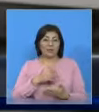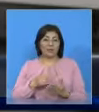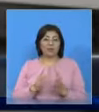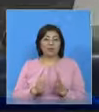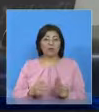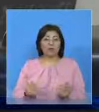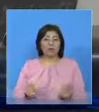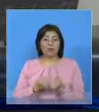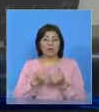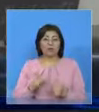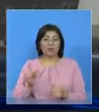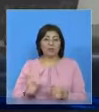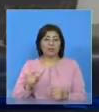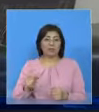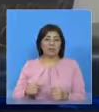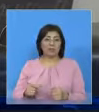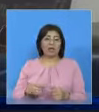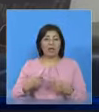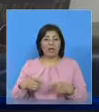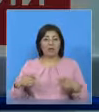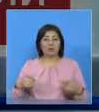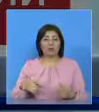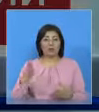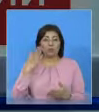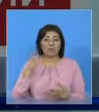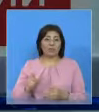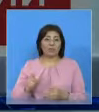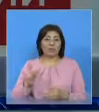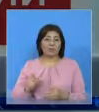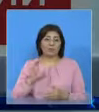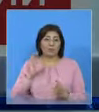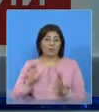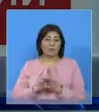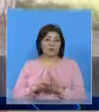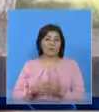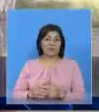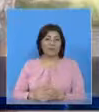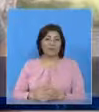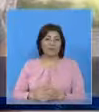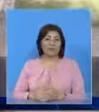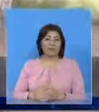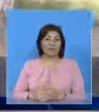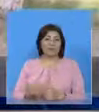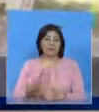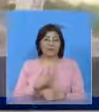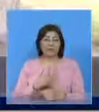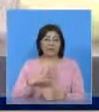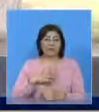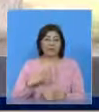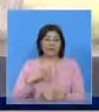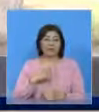да, халық пікірі үнемі бір жерден шықпаса анық. Тұрғындардың пікірін өз аузынан білдік. Вакцина алдық. Алдық, өзіміз үшін